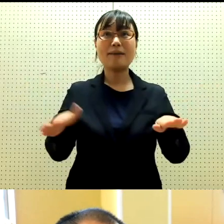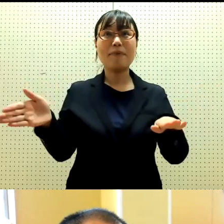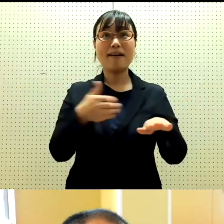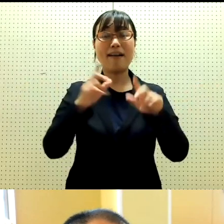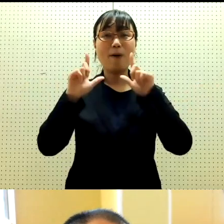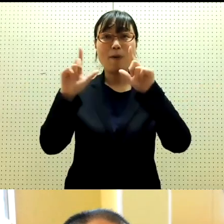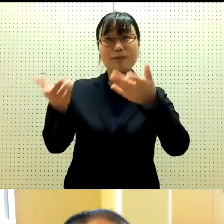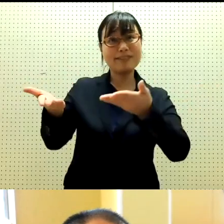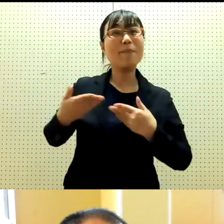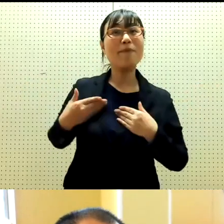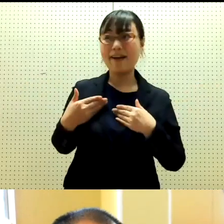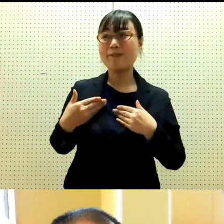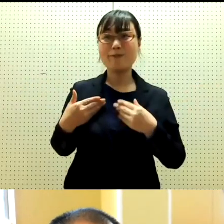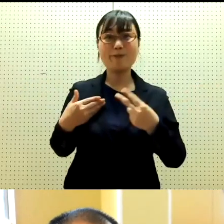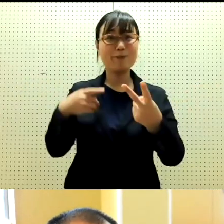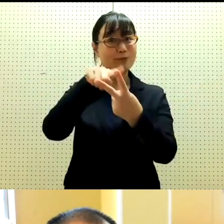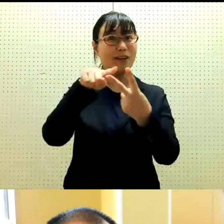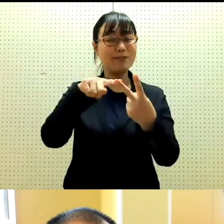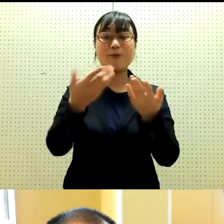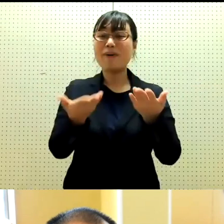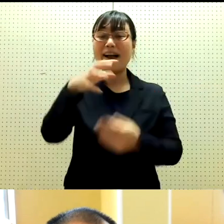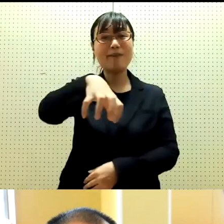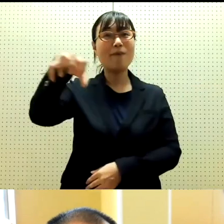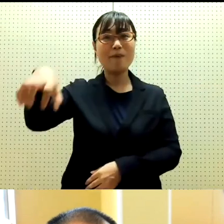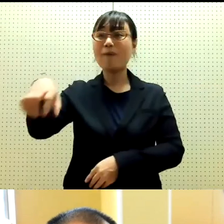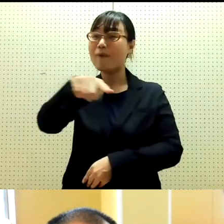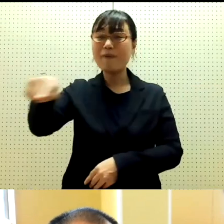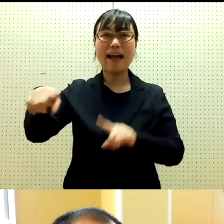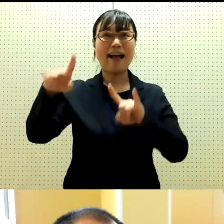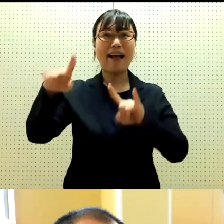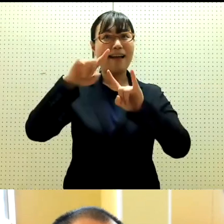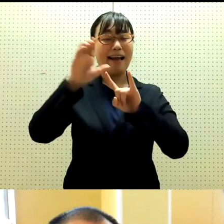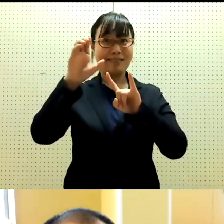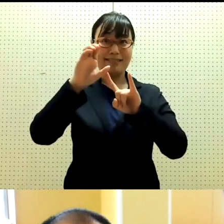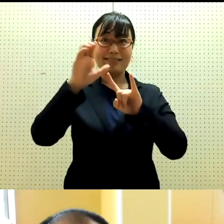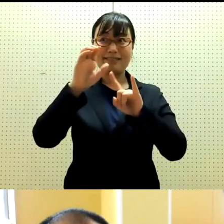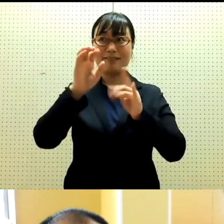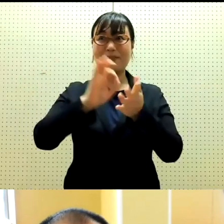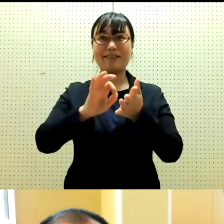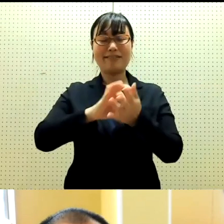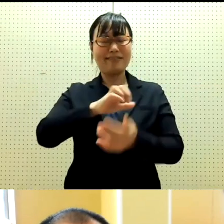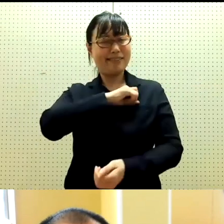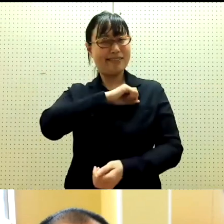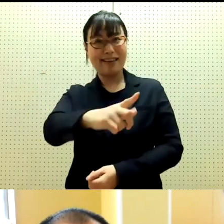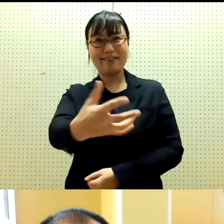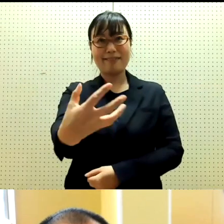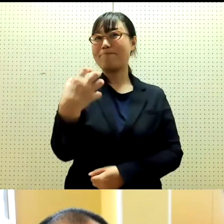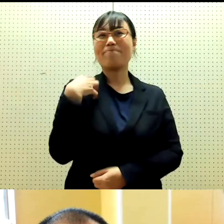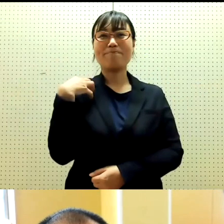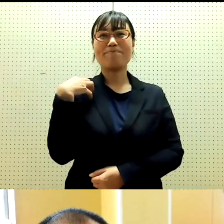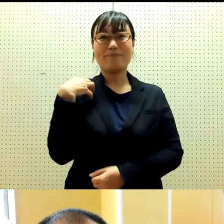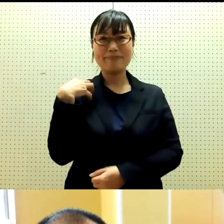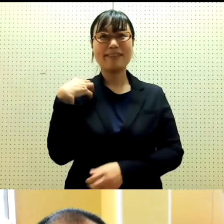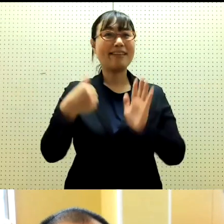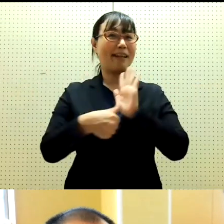には ICT の活用をですね、積極的に広める役割を担う ICT インフルエンサー